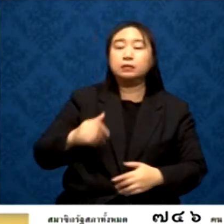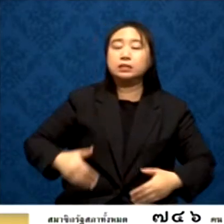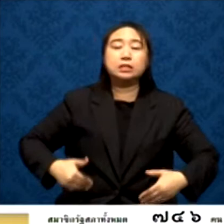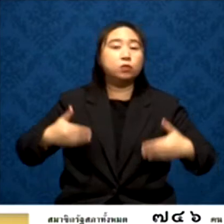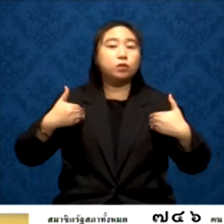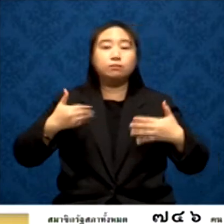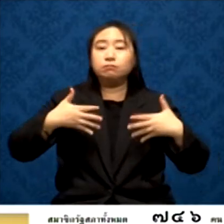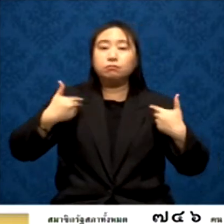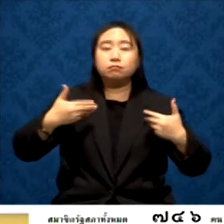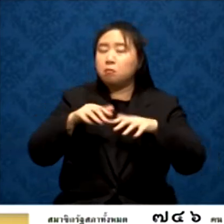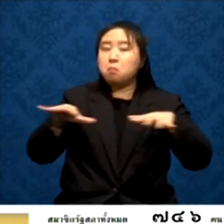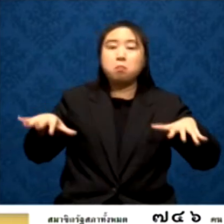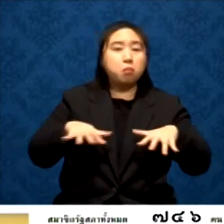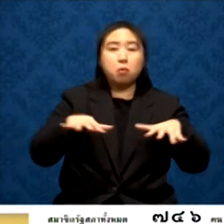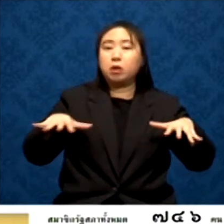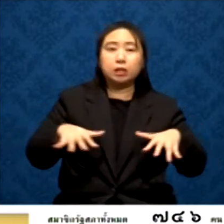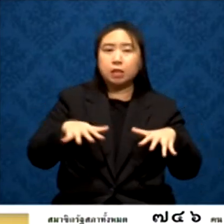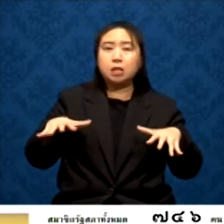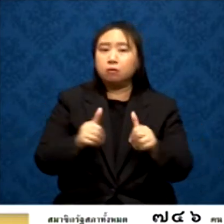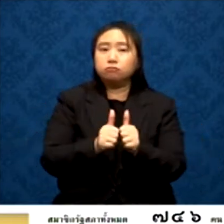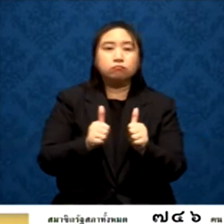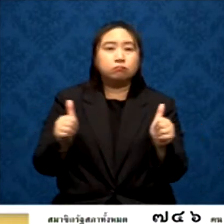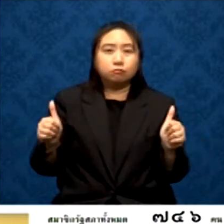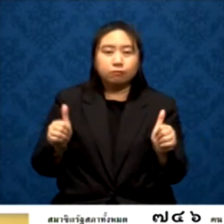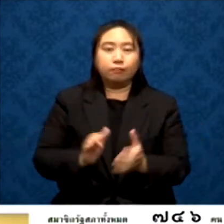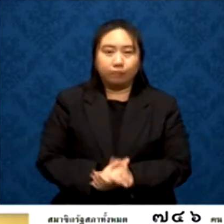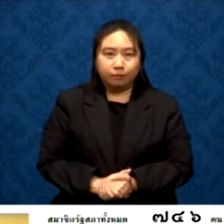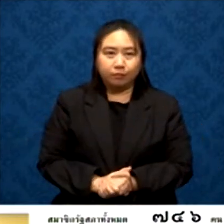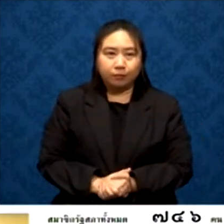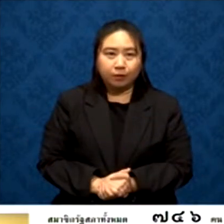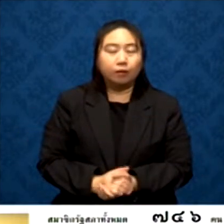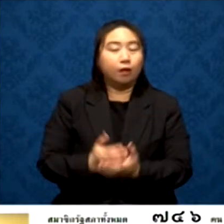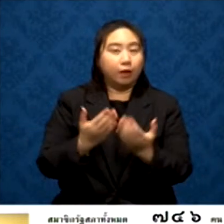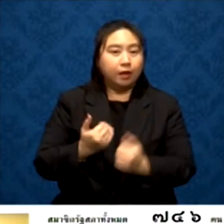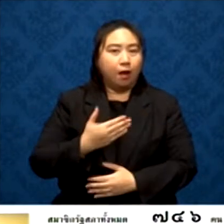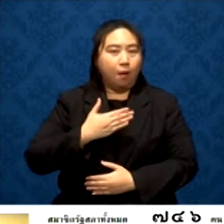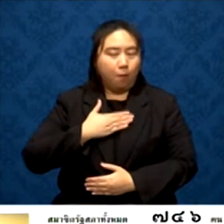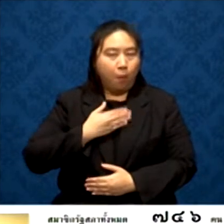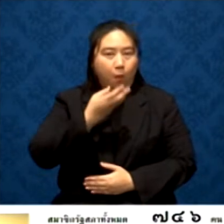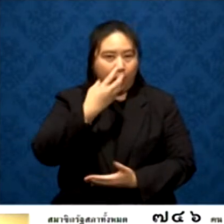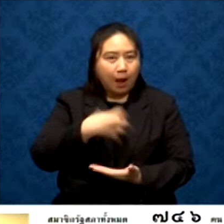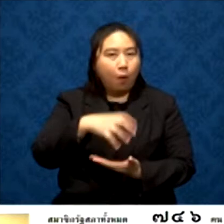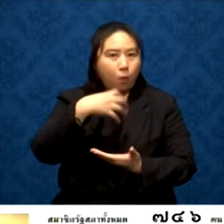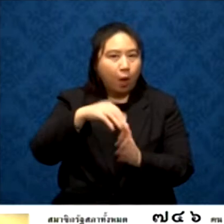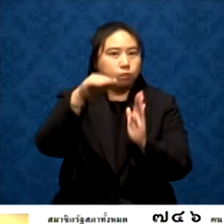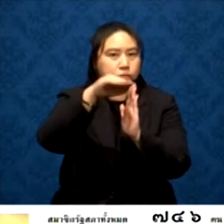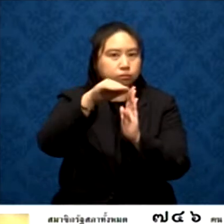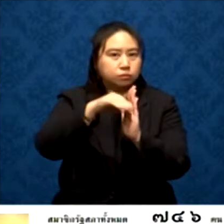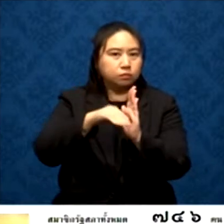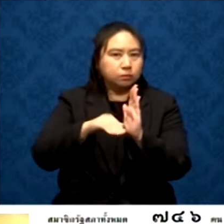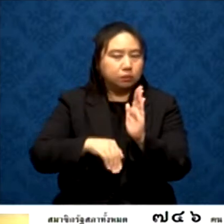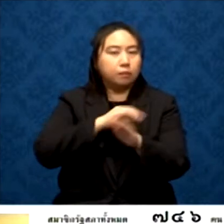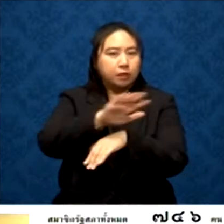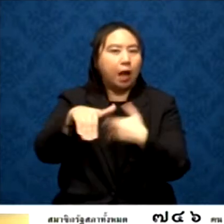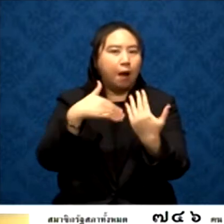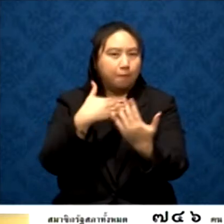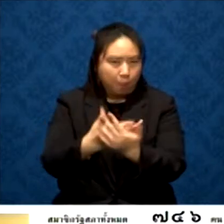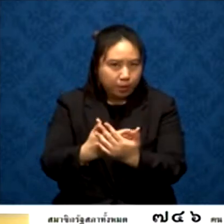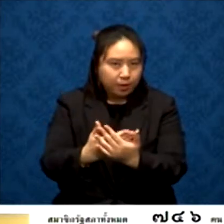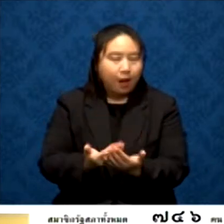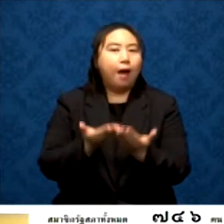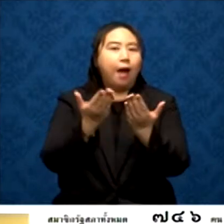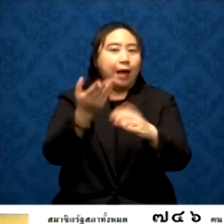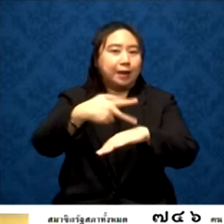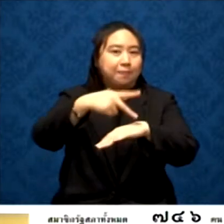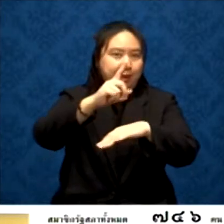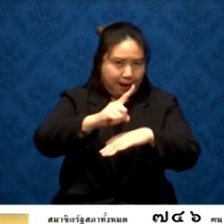ออย่างปกติสุขต่อไปผมไล่เลียงมาทั้งหมดนี้เพื่อชี้ให้ท่านประธาน